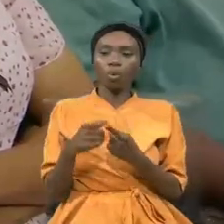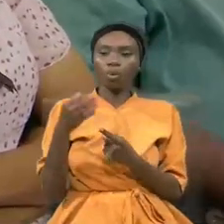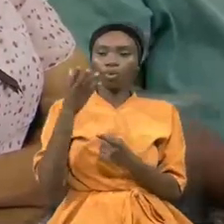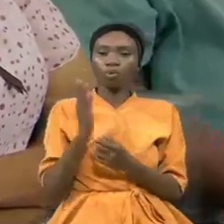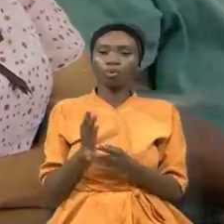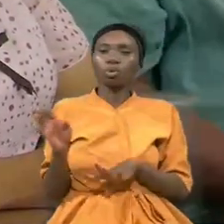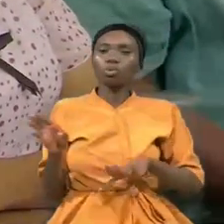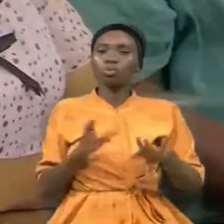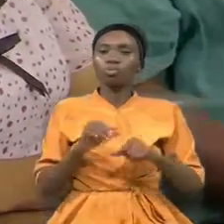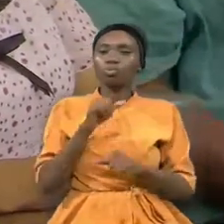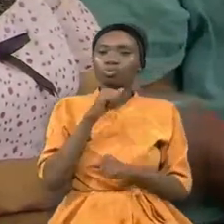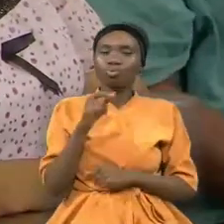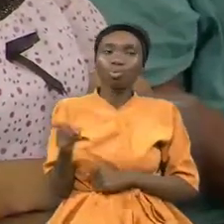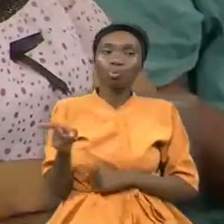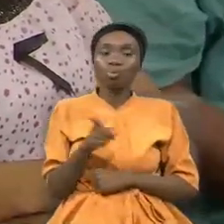parole de Dieu.